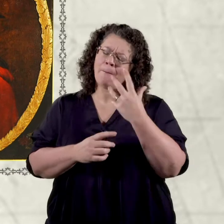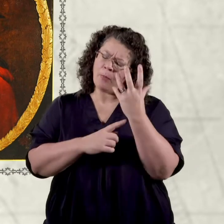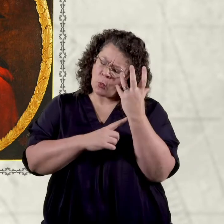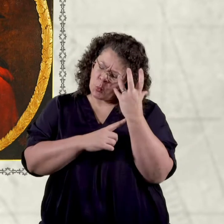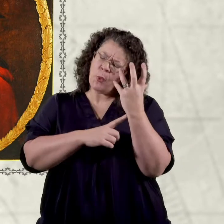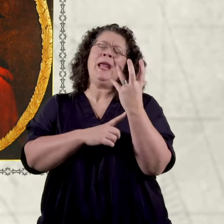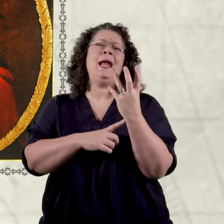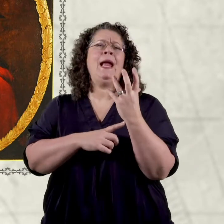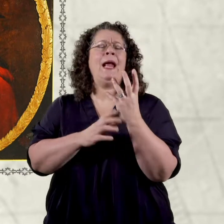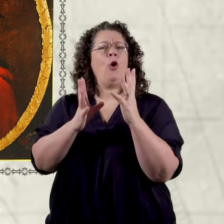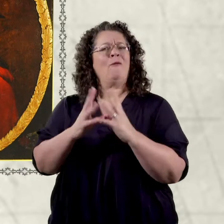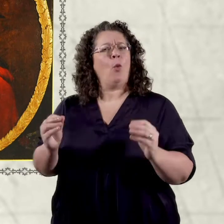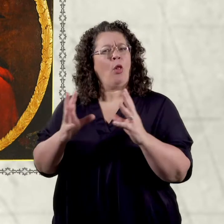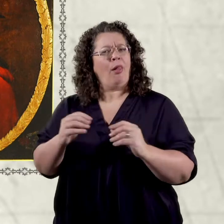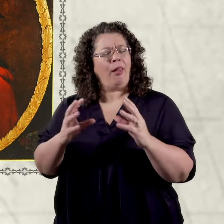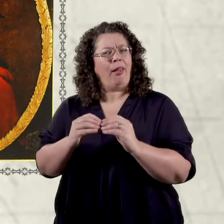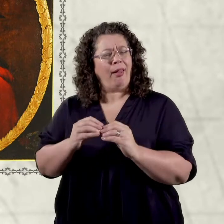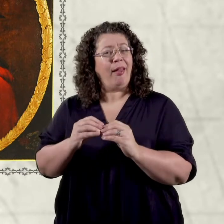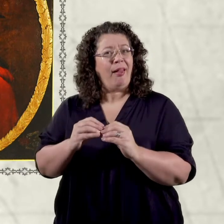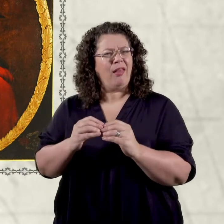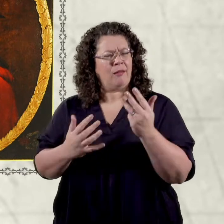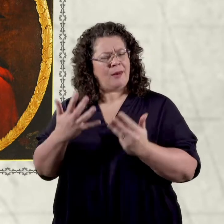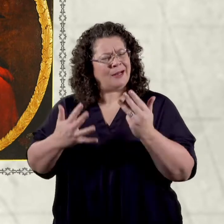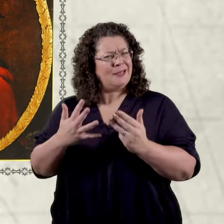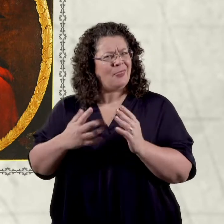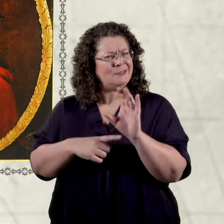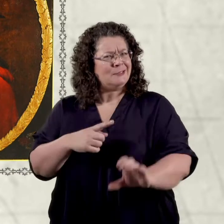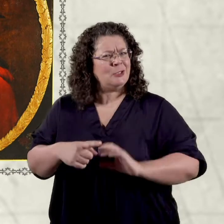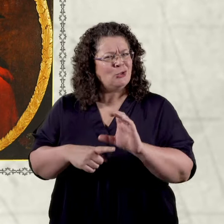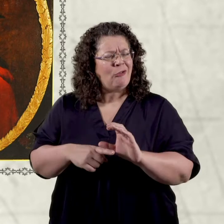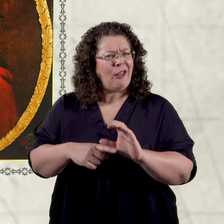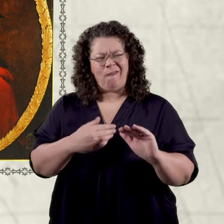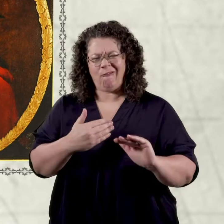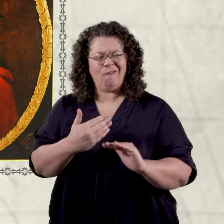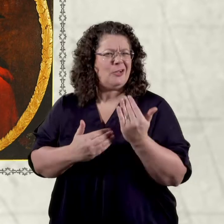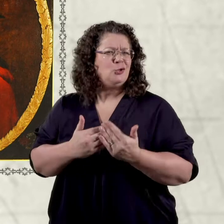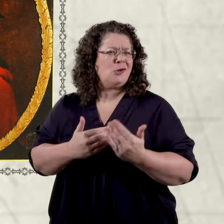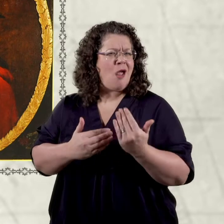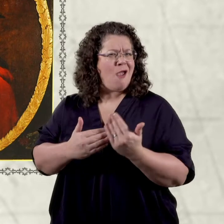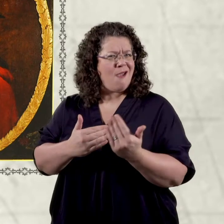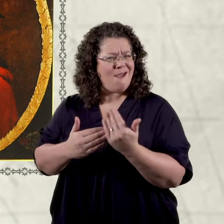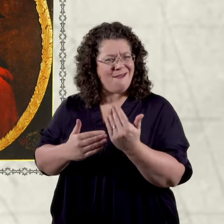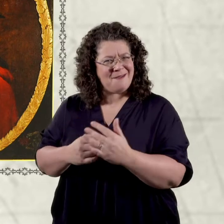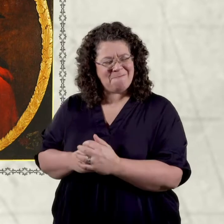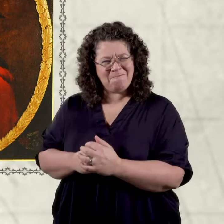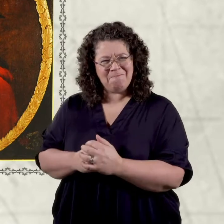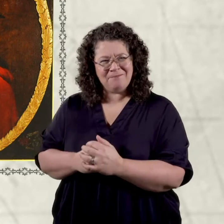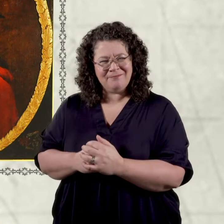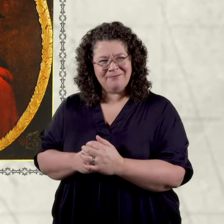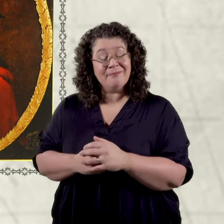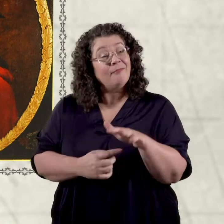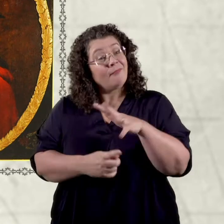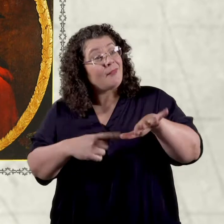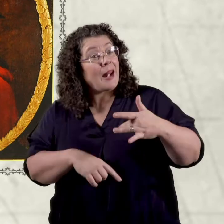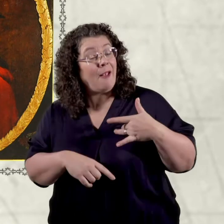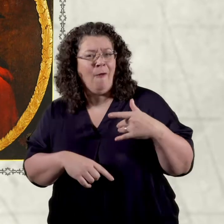Llanofer. Ma fi yw Brenhines y Gwlân, a.k.a. fashionista y bedwaredd ganrif ar 15.